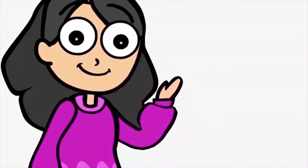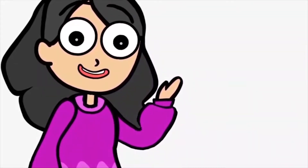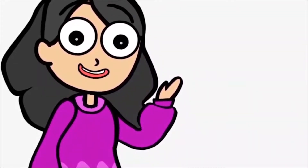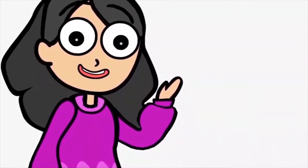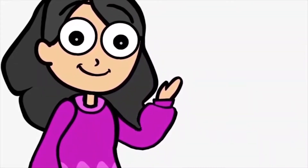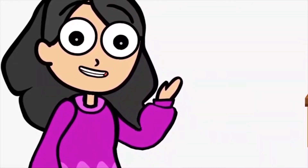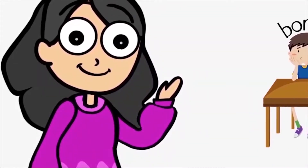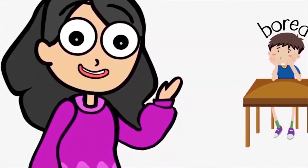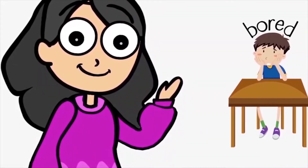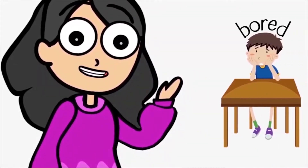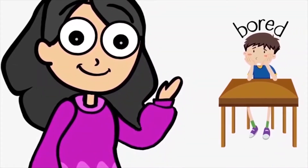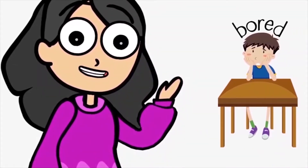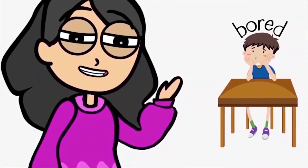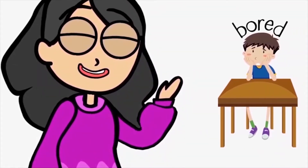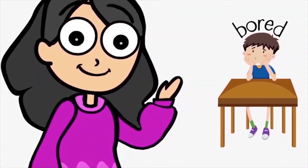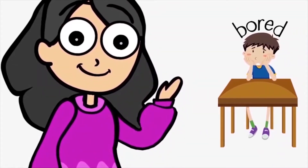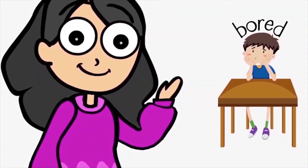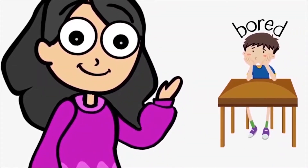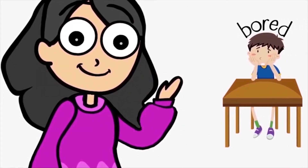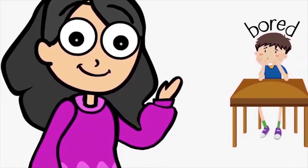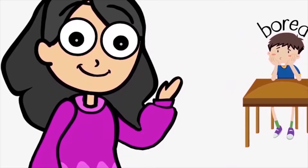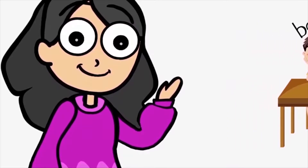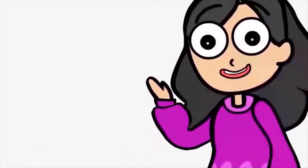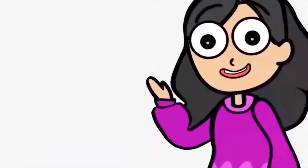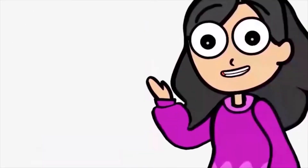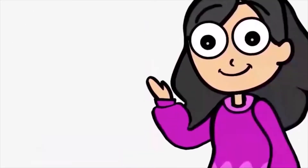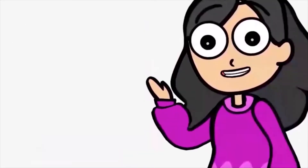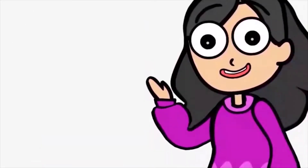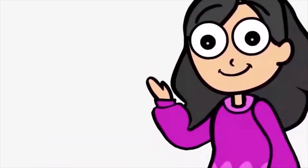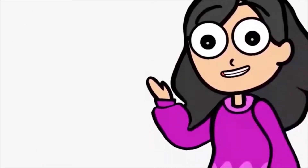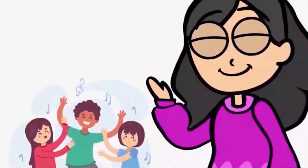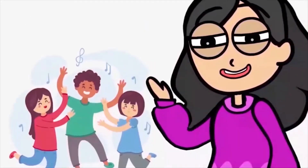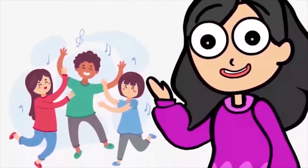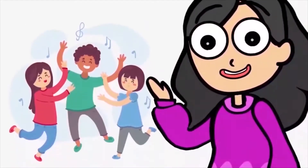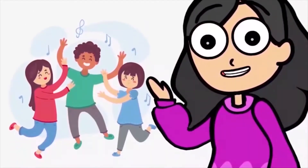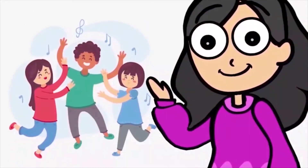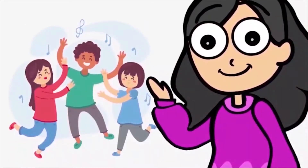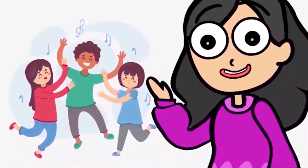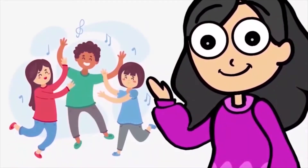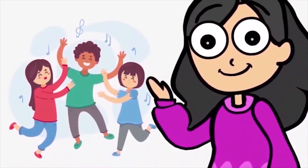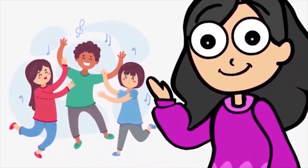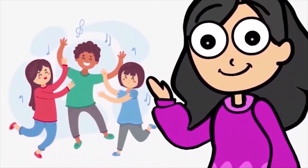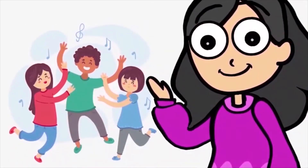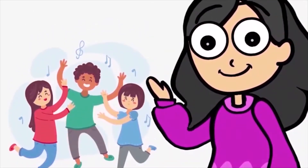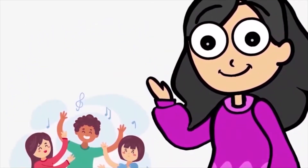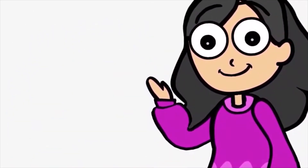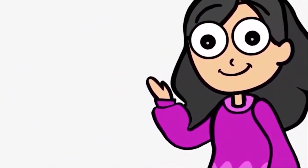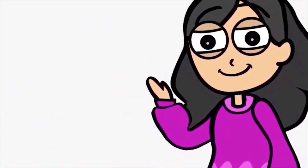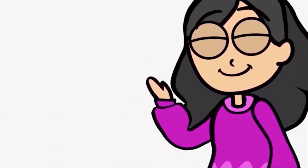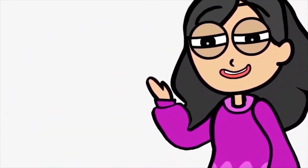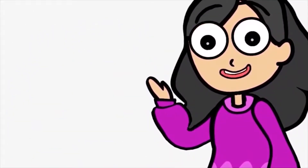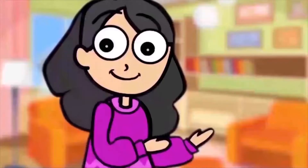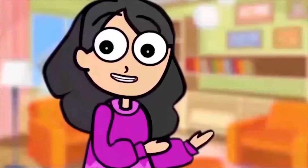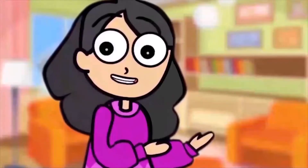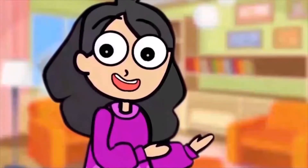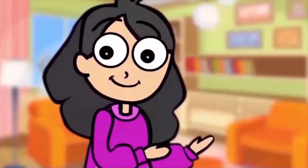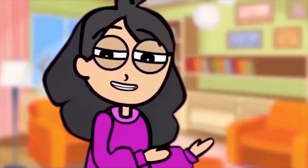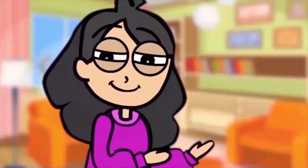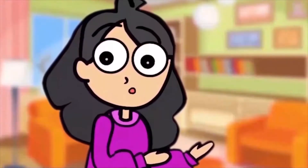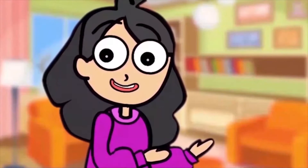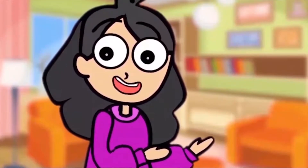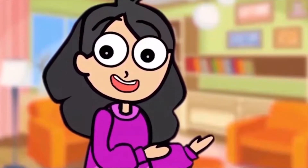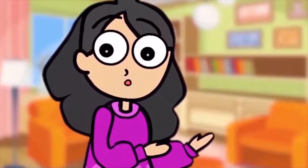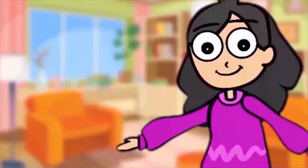मित्रांनो, काय घरी बसल्या बोर झालात? चला काहीतरी मजा करूया. सगळे